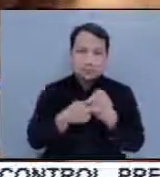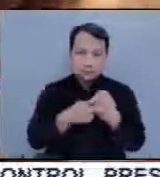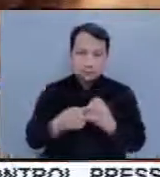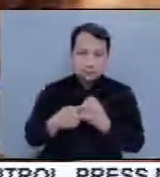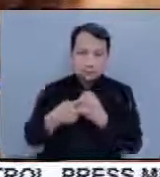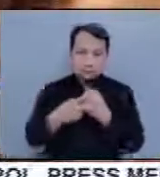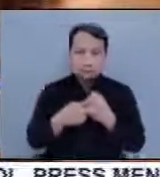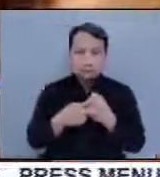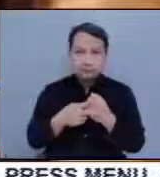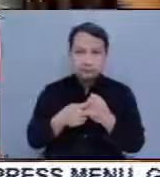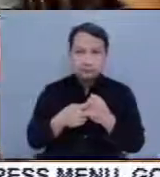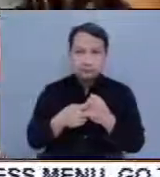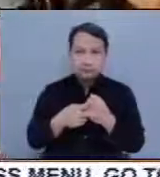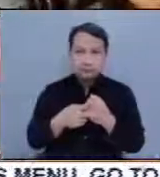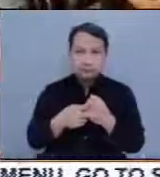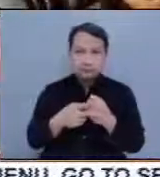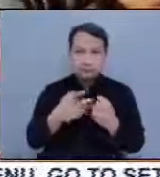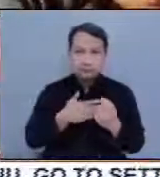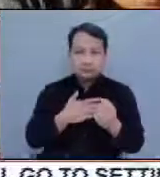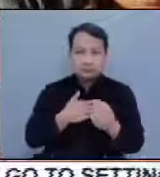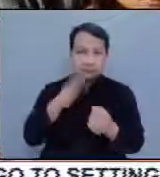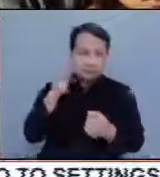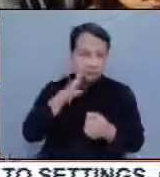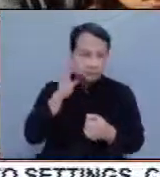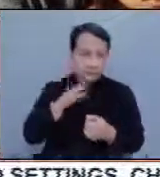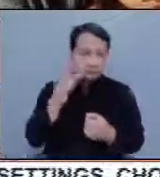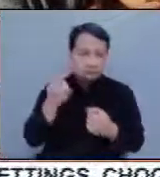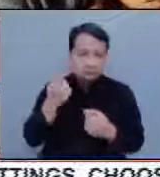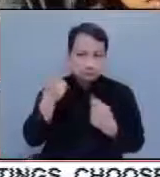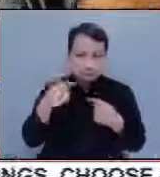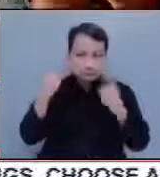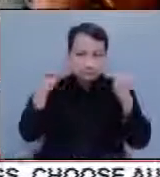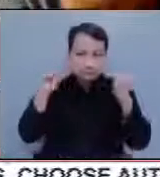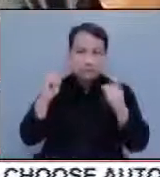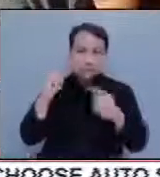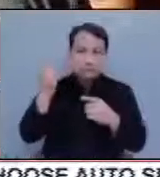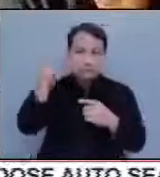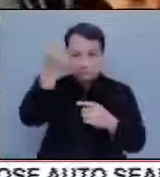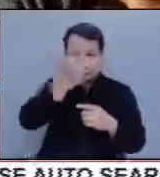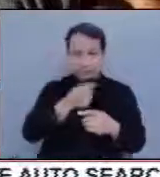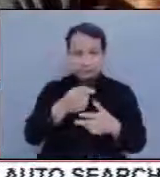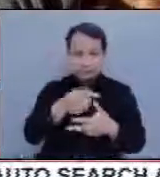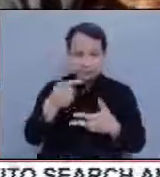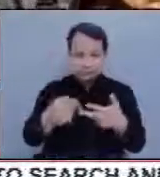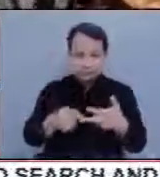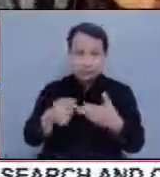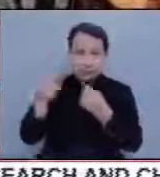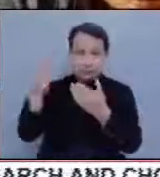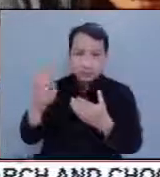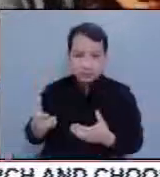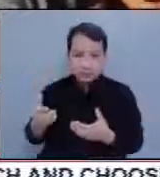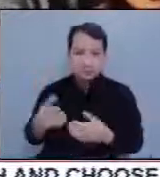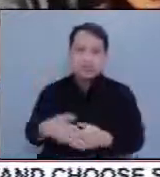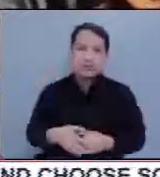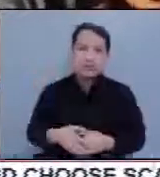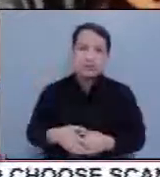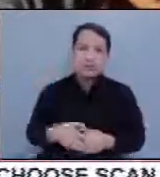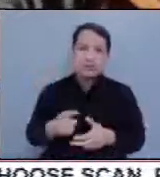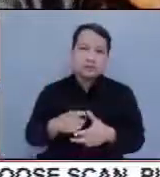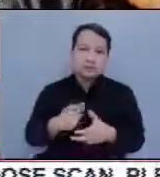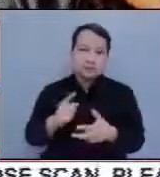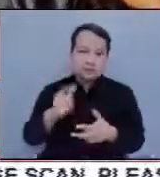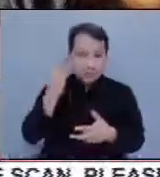akin pong mga kapatid na nakapagtapos na po ng guro. Bali, tatlo na po silang teacher, si Jennifer, si